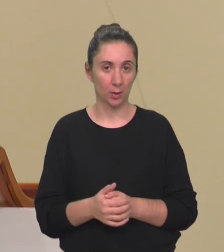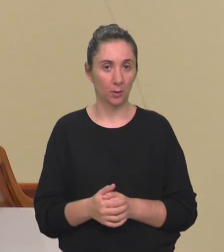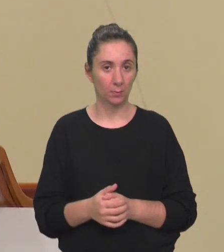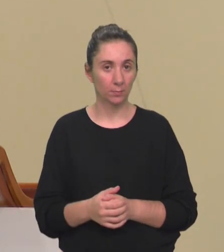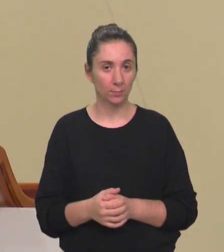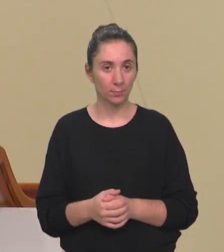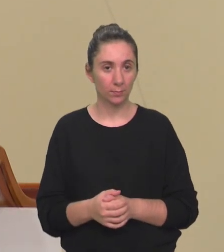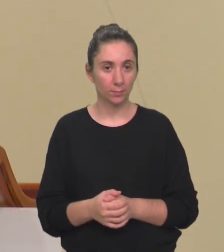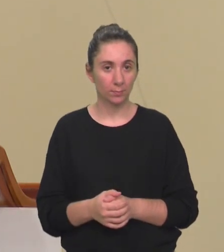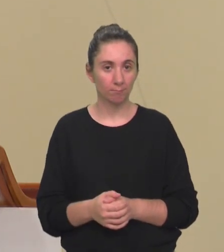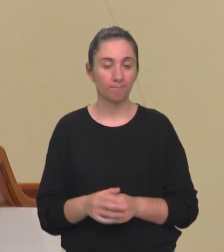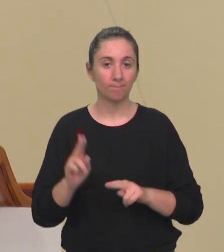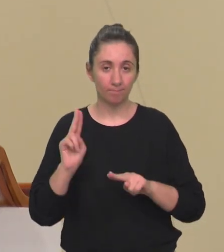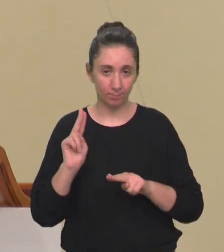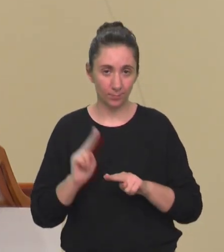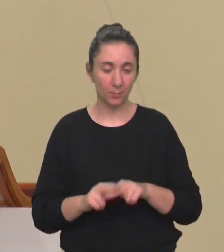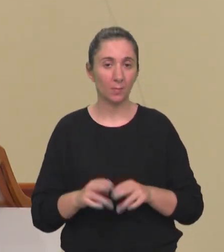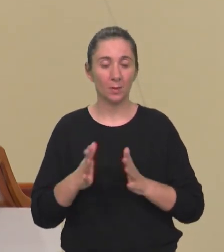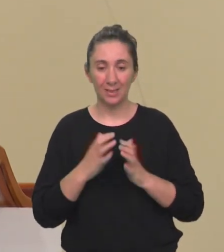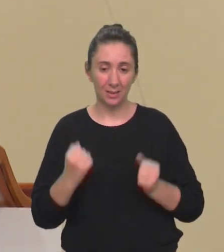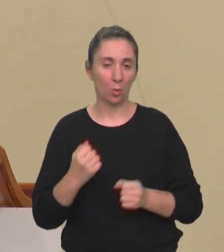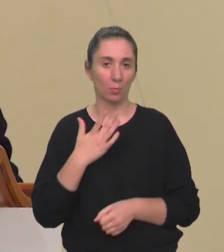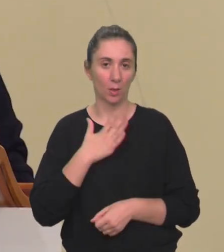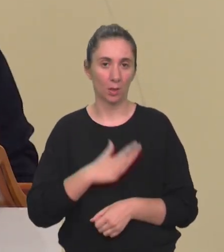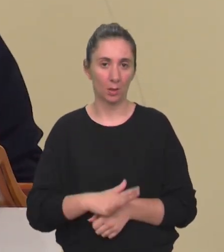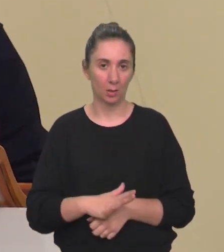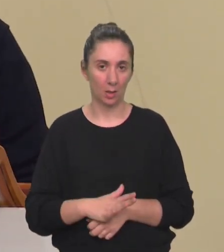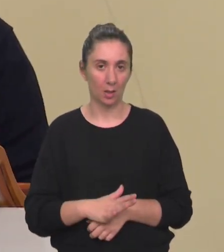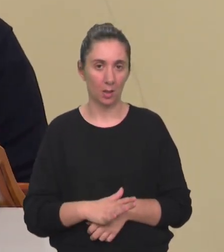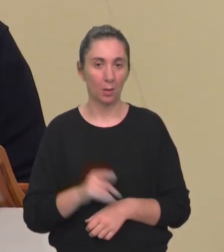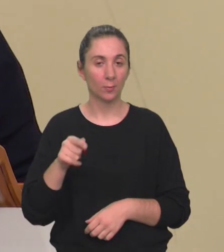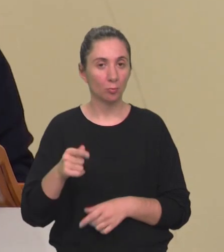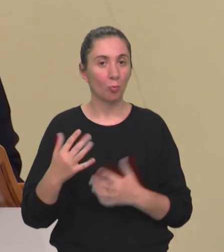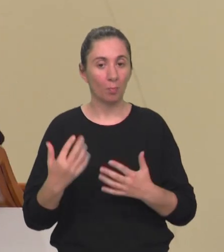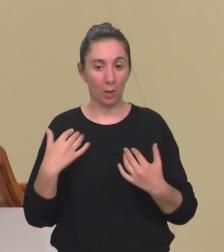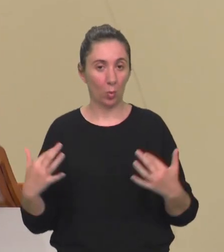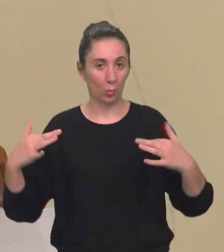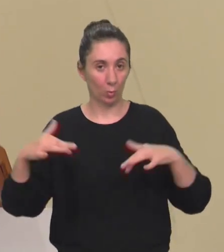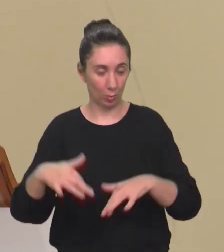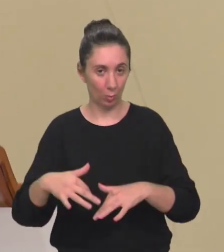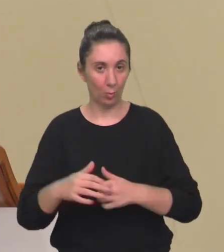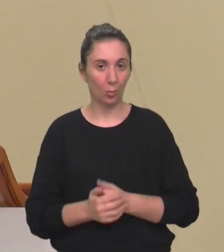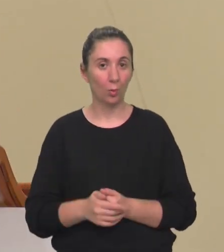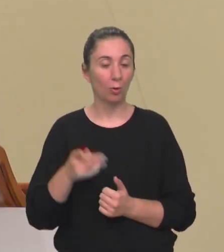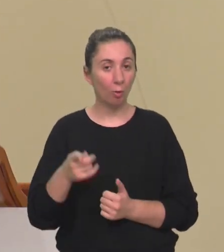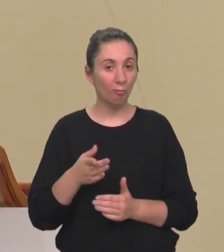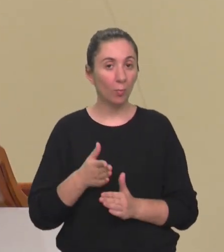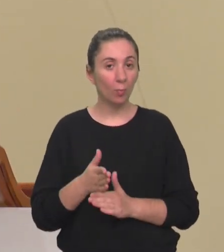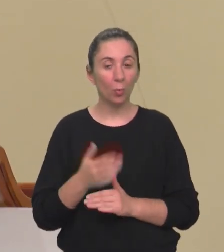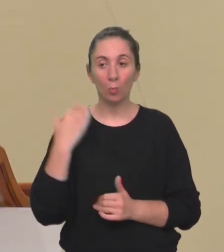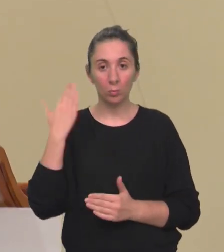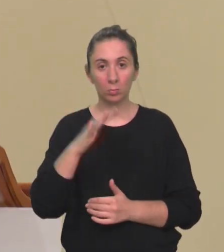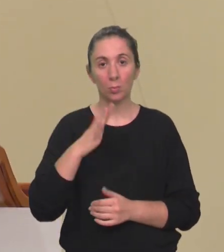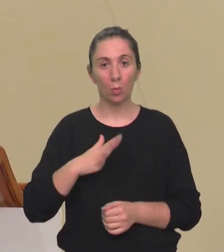županije. Izuzetno mi je drago da smo se ovim prigodom okupili, te ovim putem